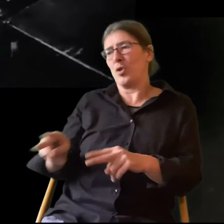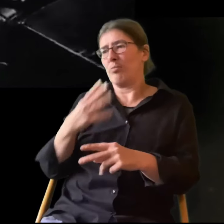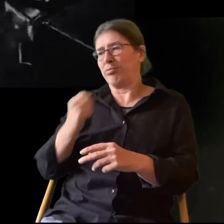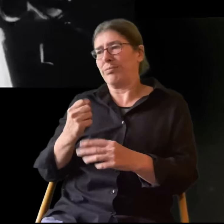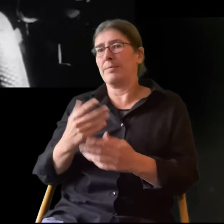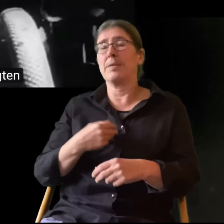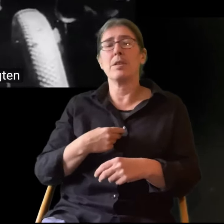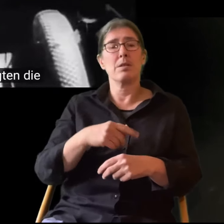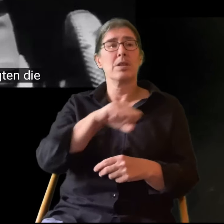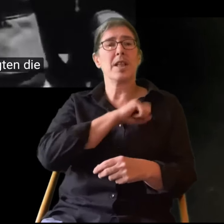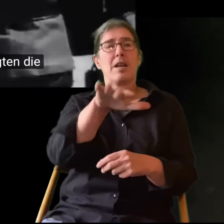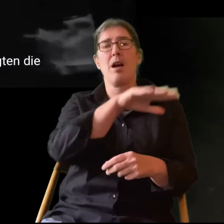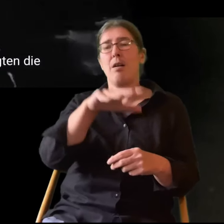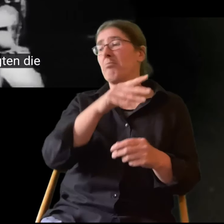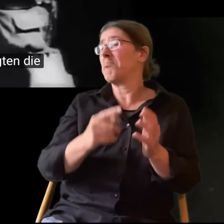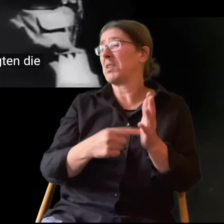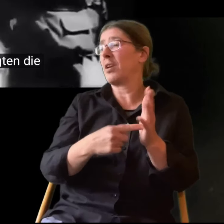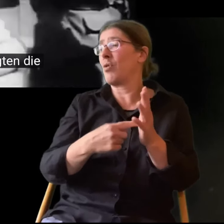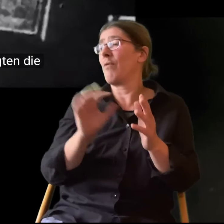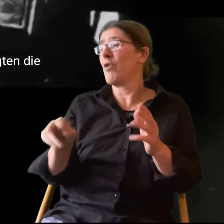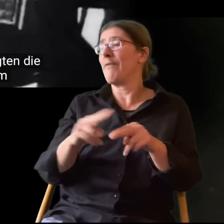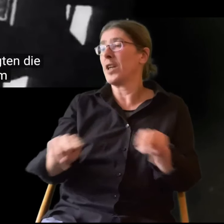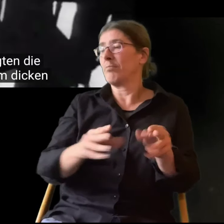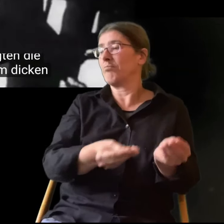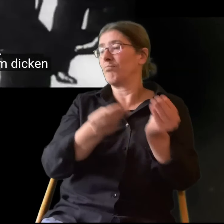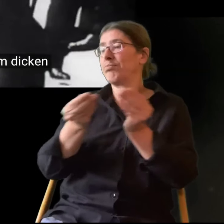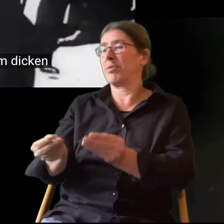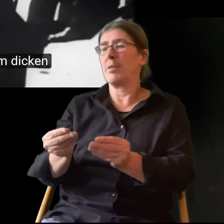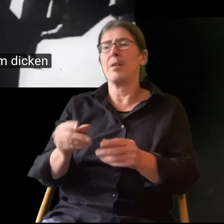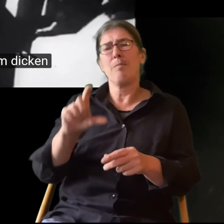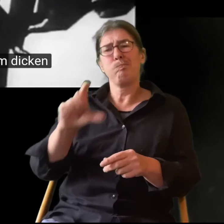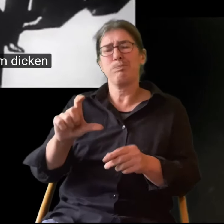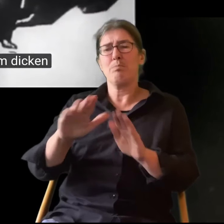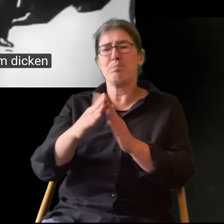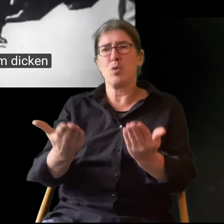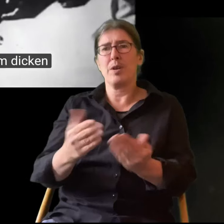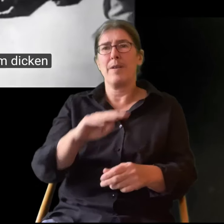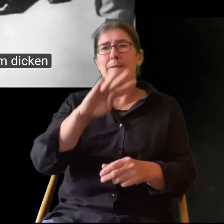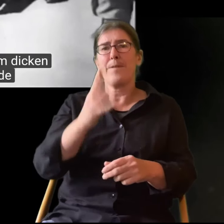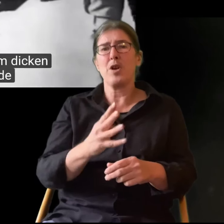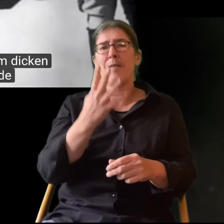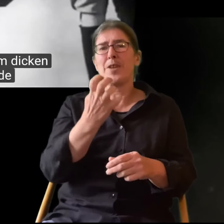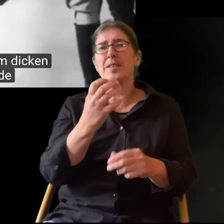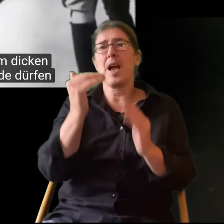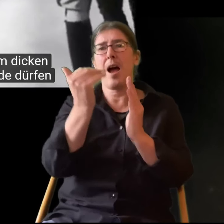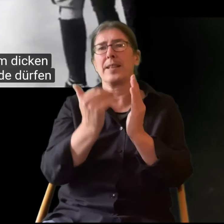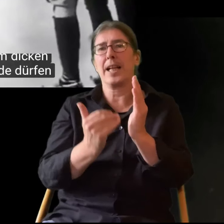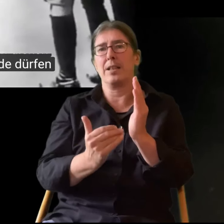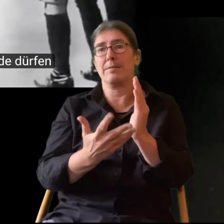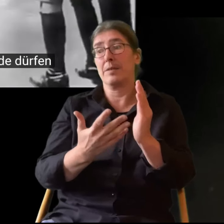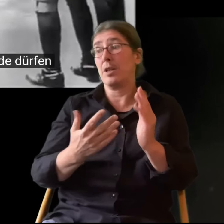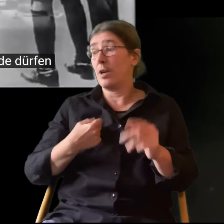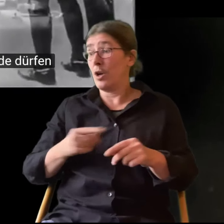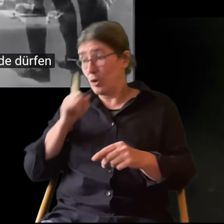Die Sieger überreichen den Besiegten die Bedingungen zum Frieden. In einem dicken Buch, 440 Artikel schwer. Einwände dürfen